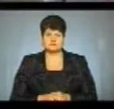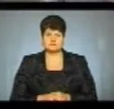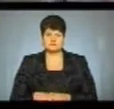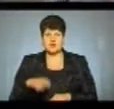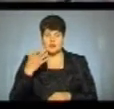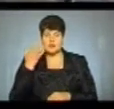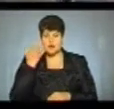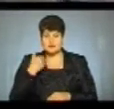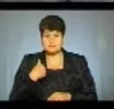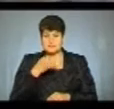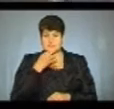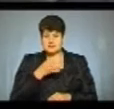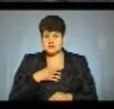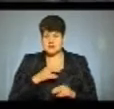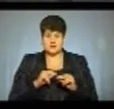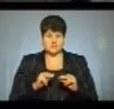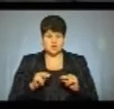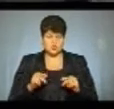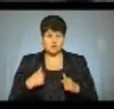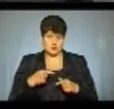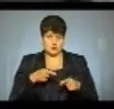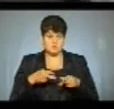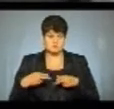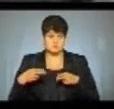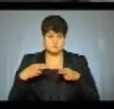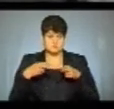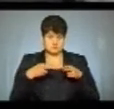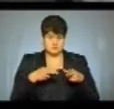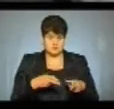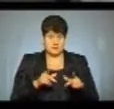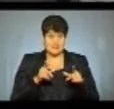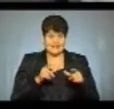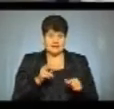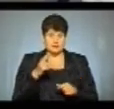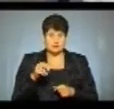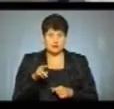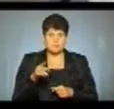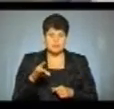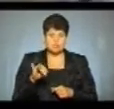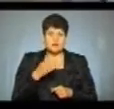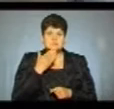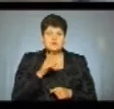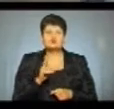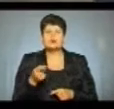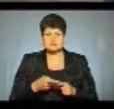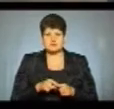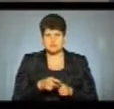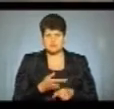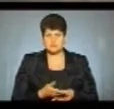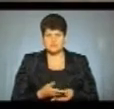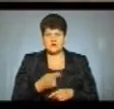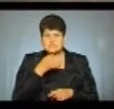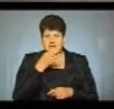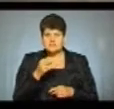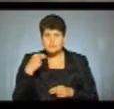Коли мені сказала вчителька, коли ми сюди їхали, що ми їдемо до Дмитра Підручного, я спитав, хто це. Вона сказала, що це